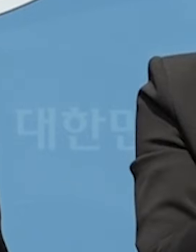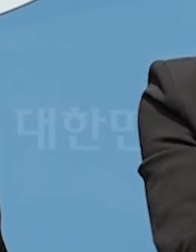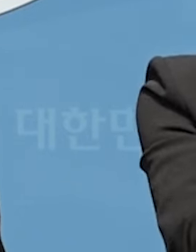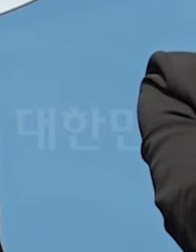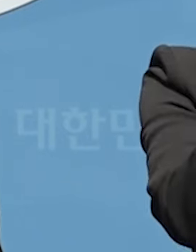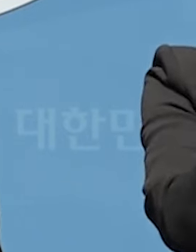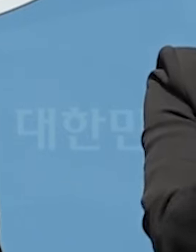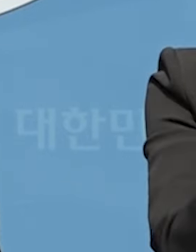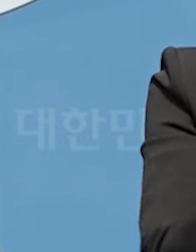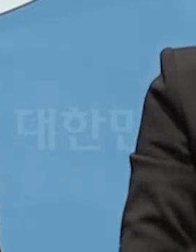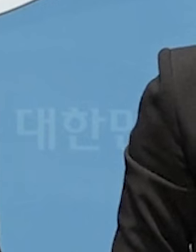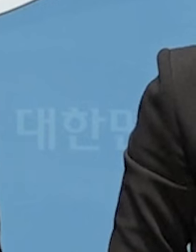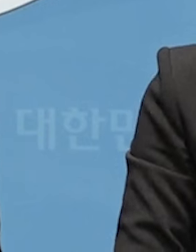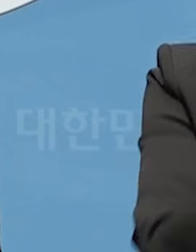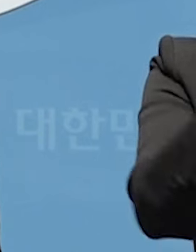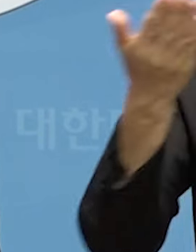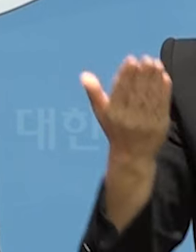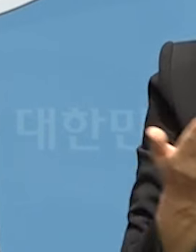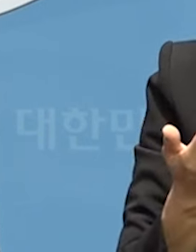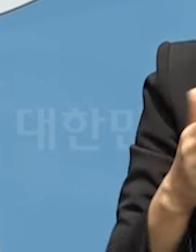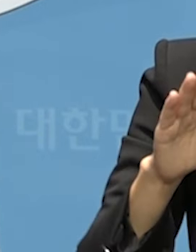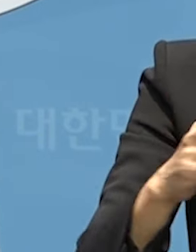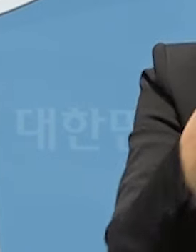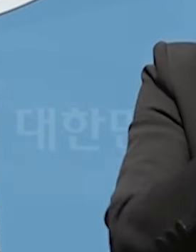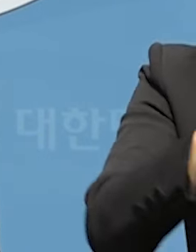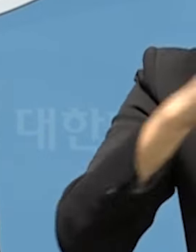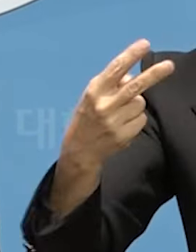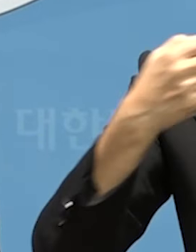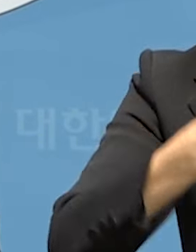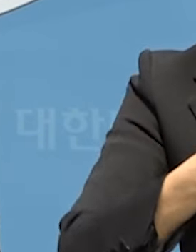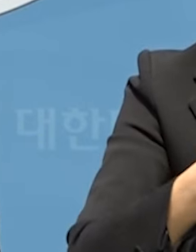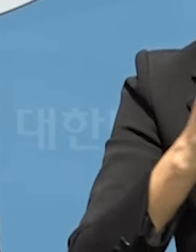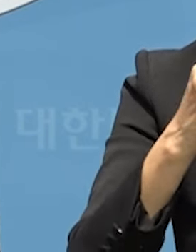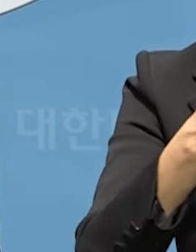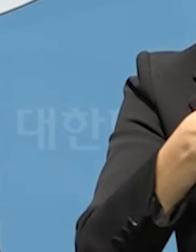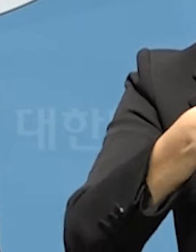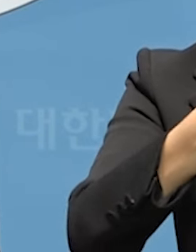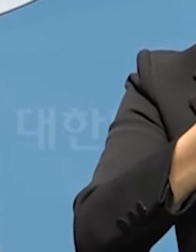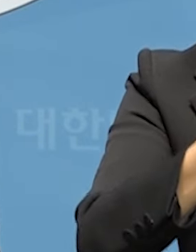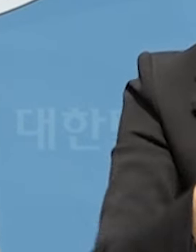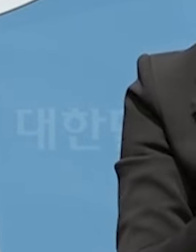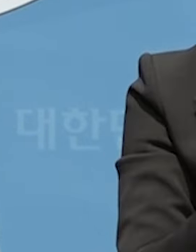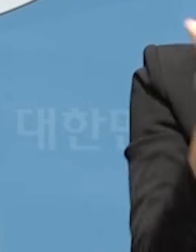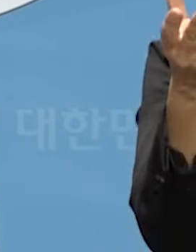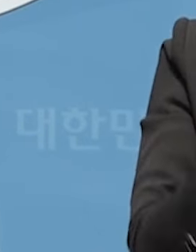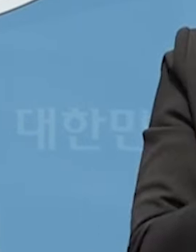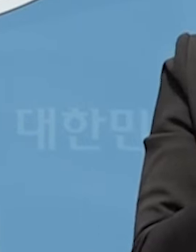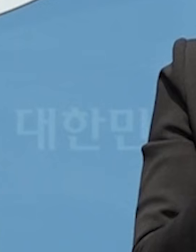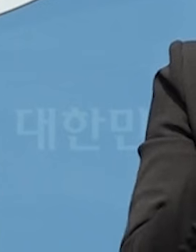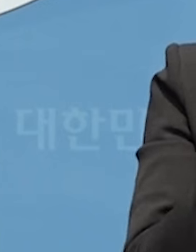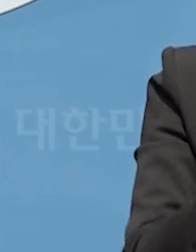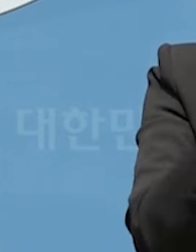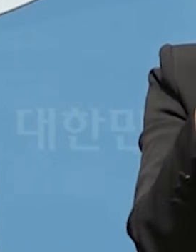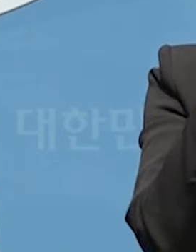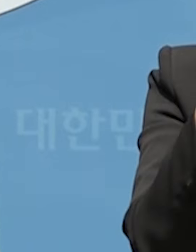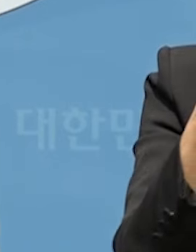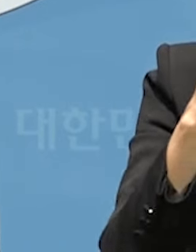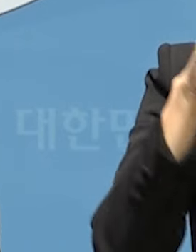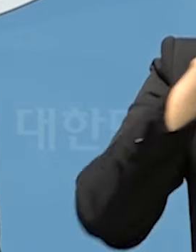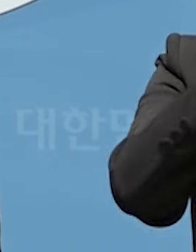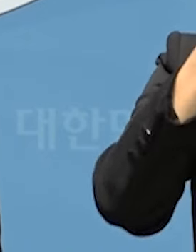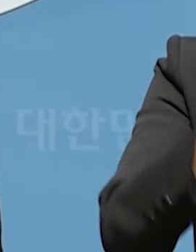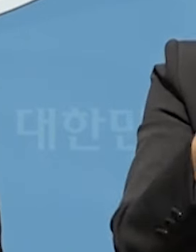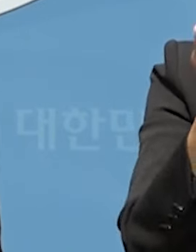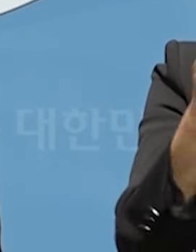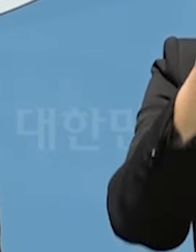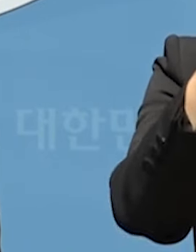선배 동료의원 여러분 이번 개정안을 통해 임차인이 더욱 안정적으로 생활할 수 있는 주거환경을 만들기